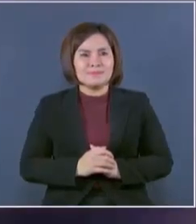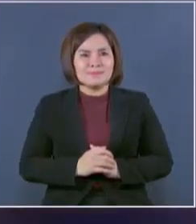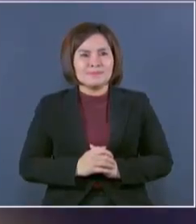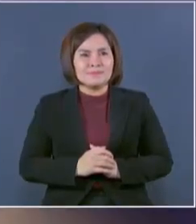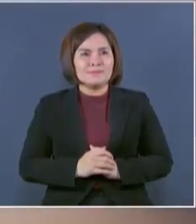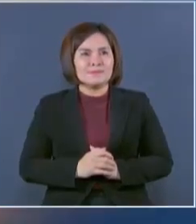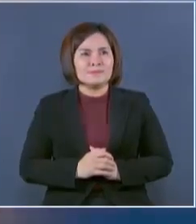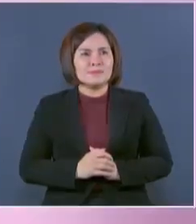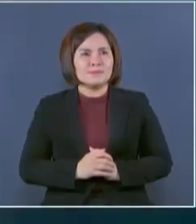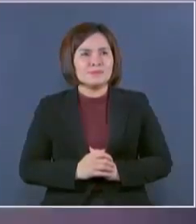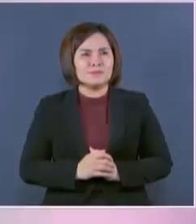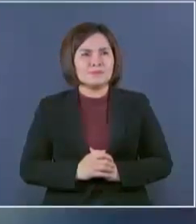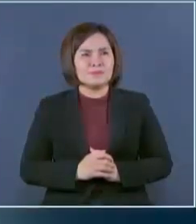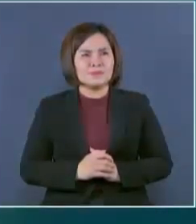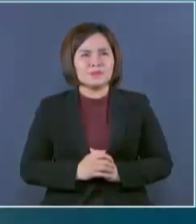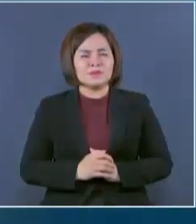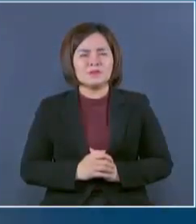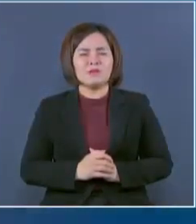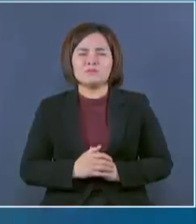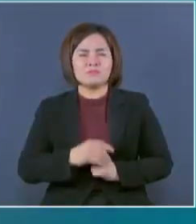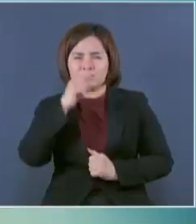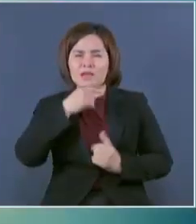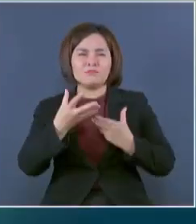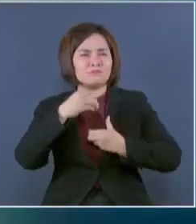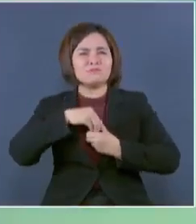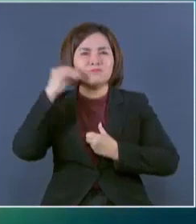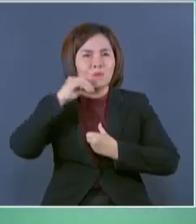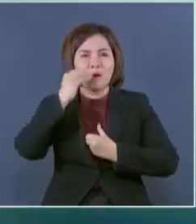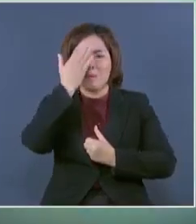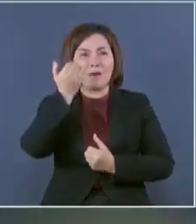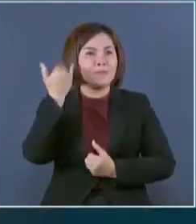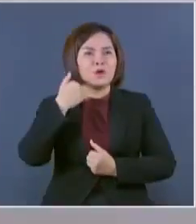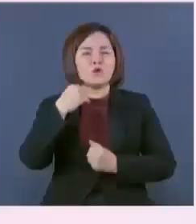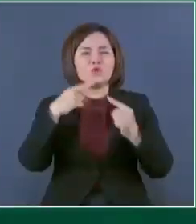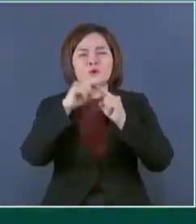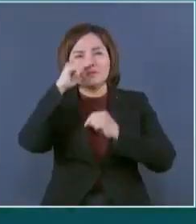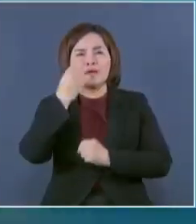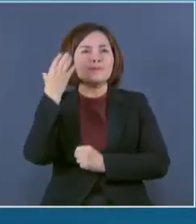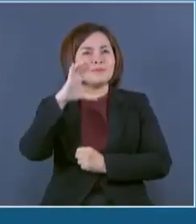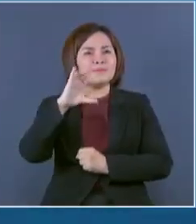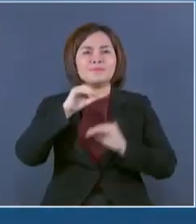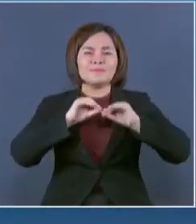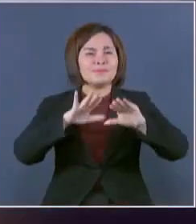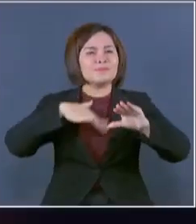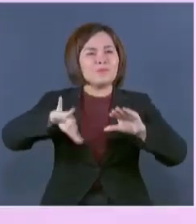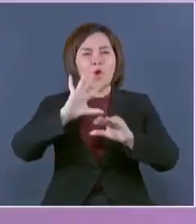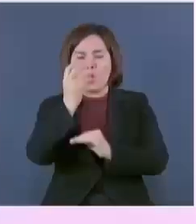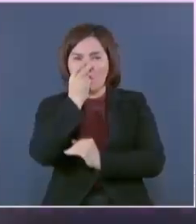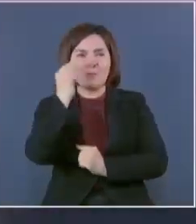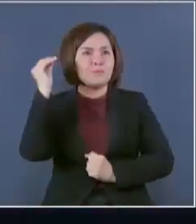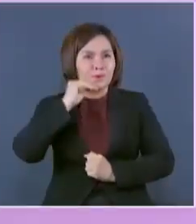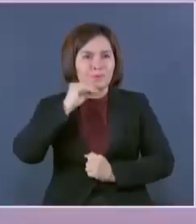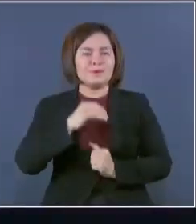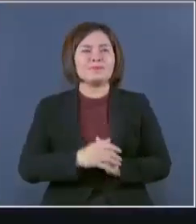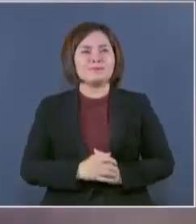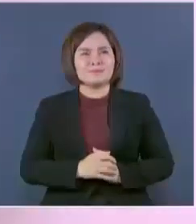เรียกว่าลิซ่าแบล็คพิงค์ไม่เคยลืมความเป็นไทยเลยสักนิดนะคะเพราะว่าก่อนหน้านี้ก็มักจะถ่ายทอดความเป็นไทยสู่สายตาชาวโลกจนเป็นซอฟต์พาวเ